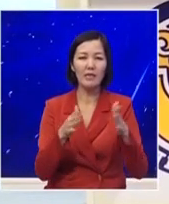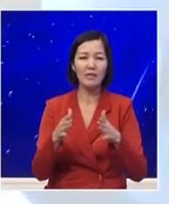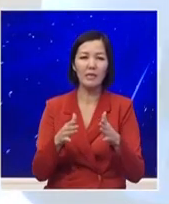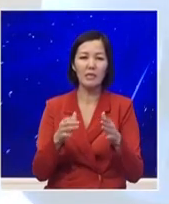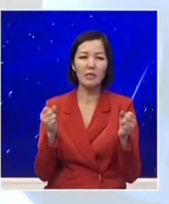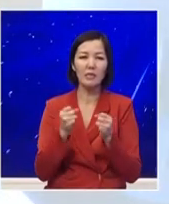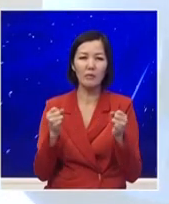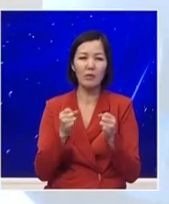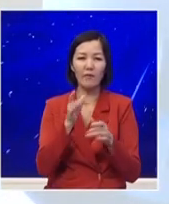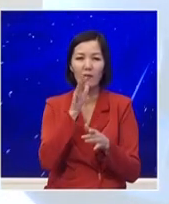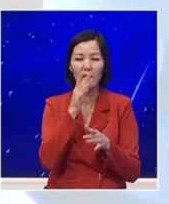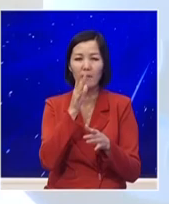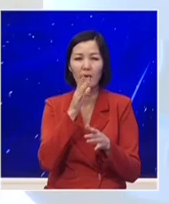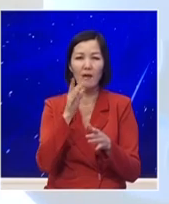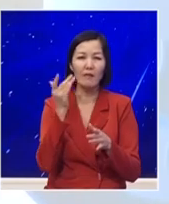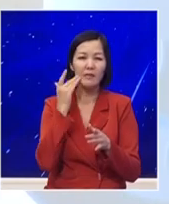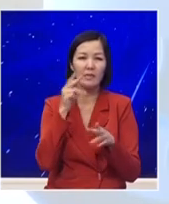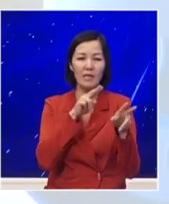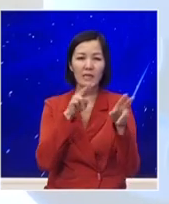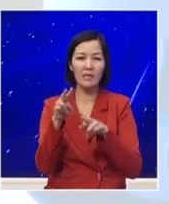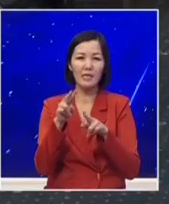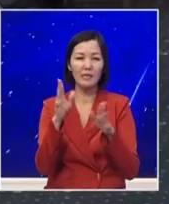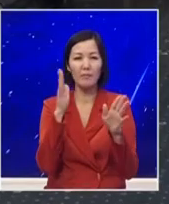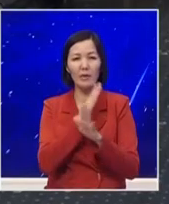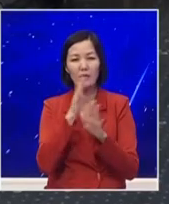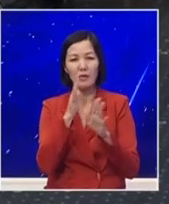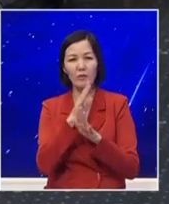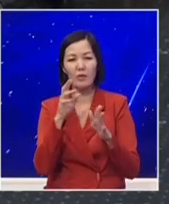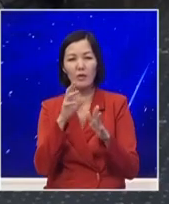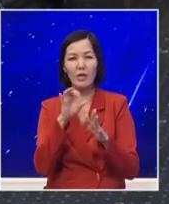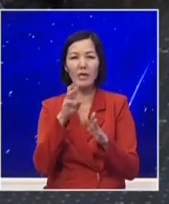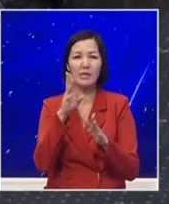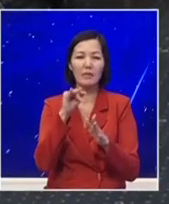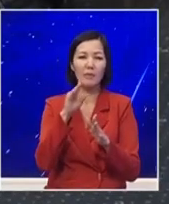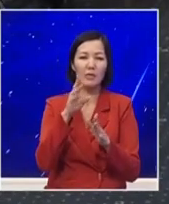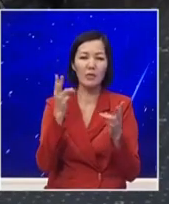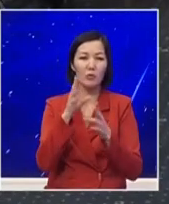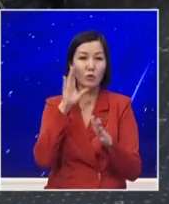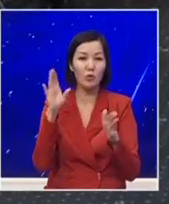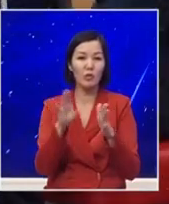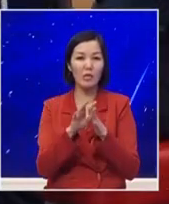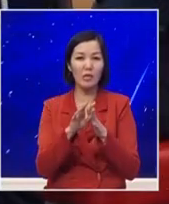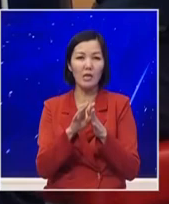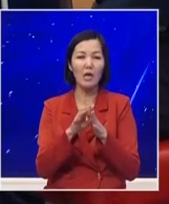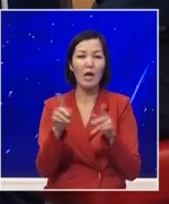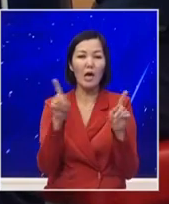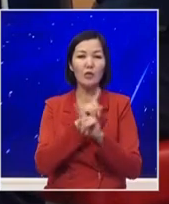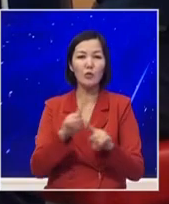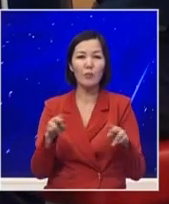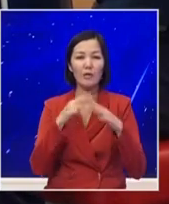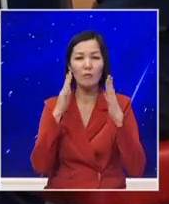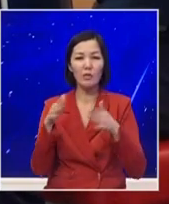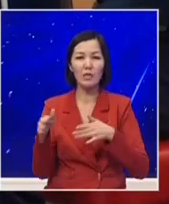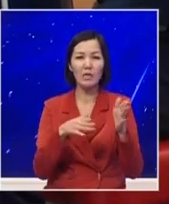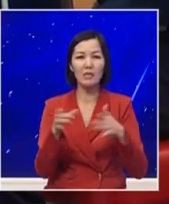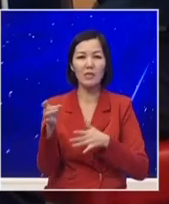трассах в зимний период. Всегда следить за метеорологической обстановкой и не игнорировать штормовые предупреждения. Особо